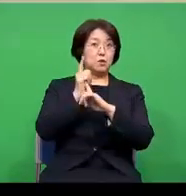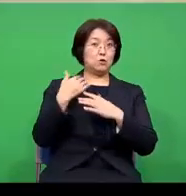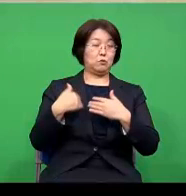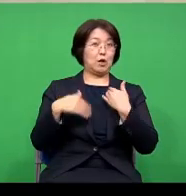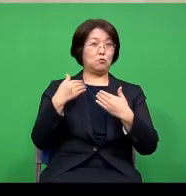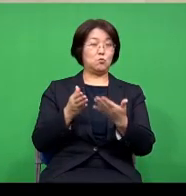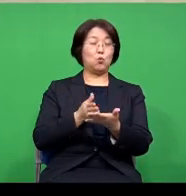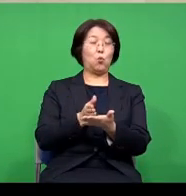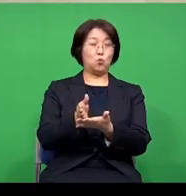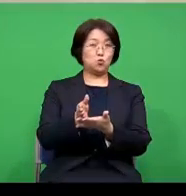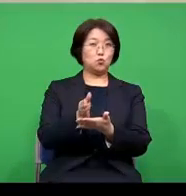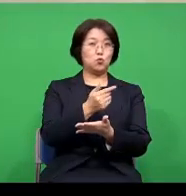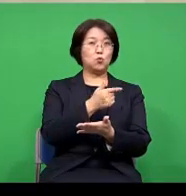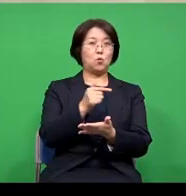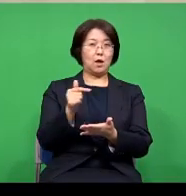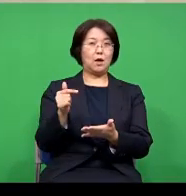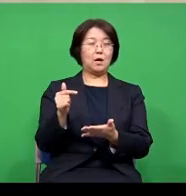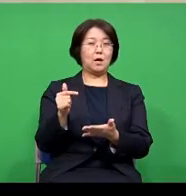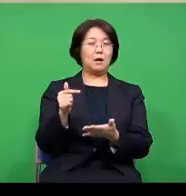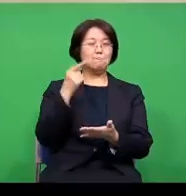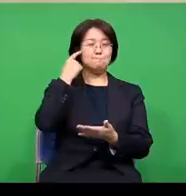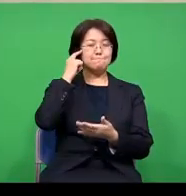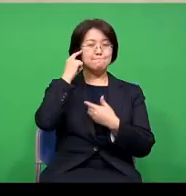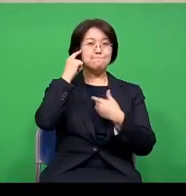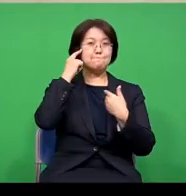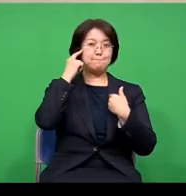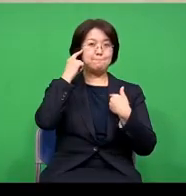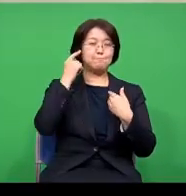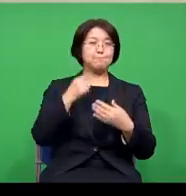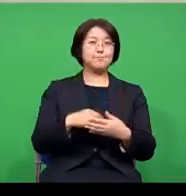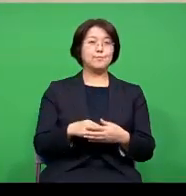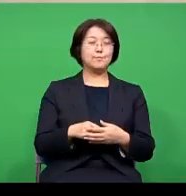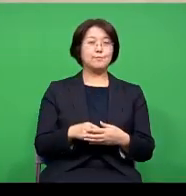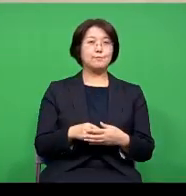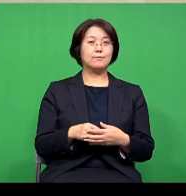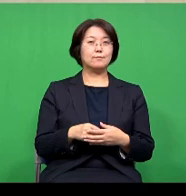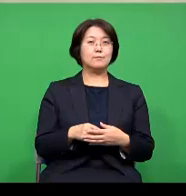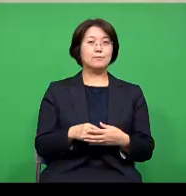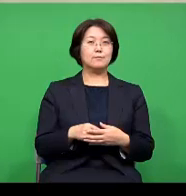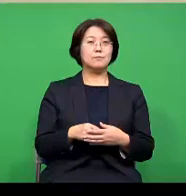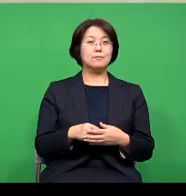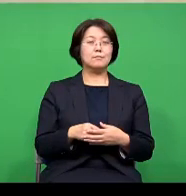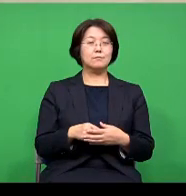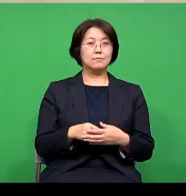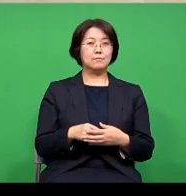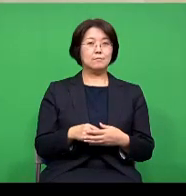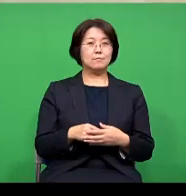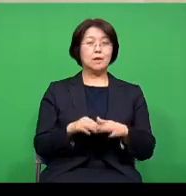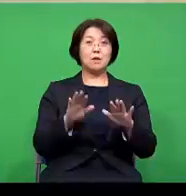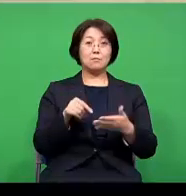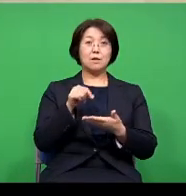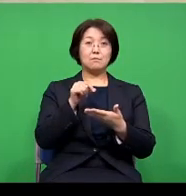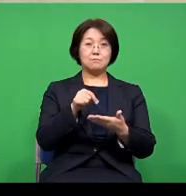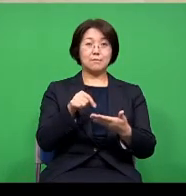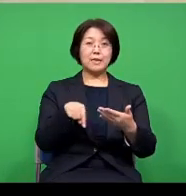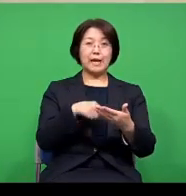しむコースとかですね、まあ、いろんなことが考えられると思います。まあそれから今申し